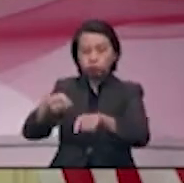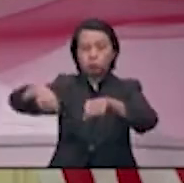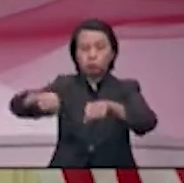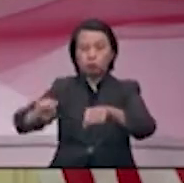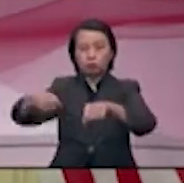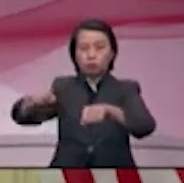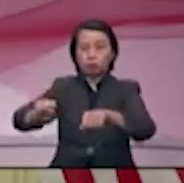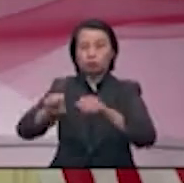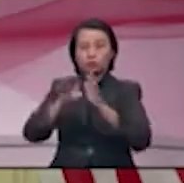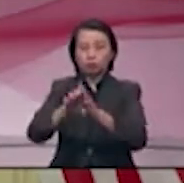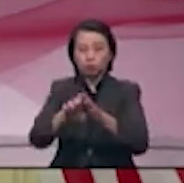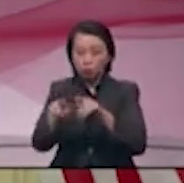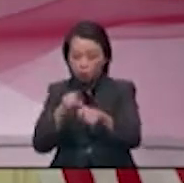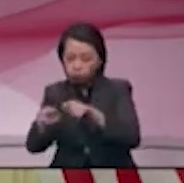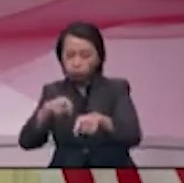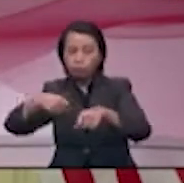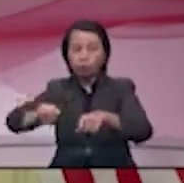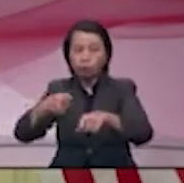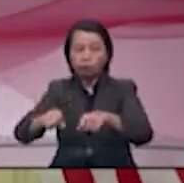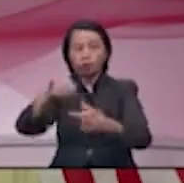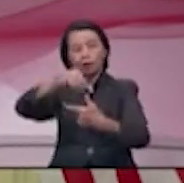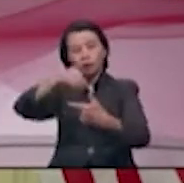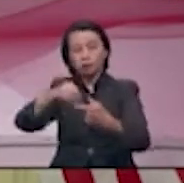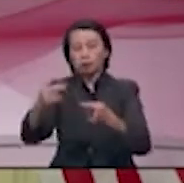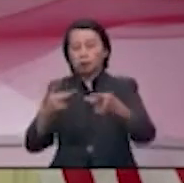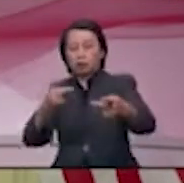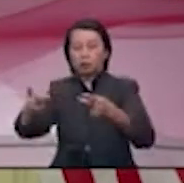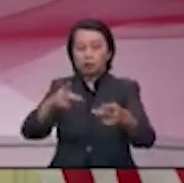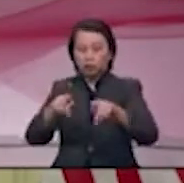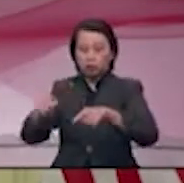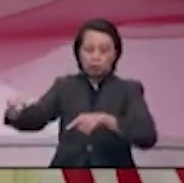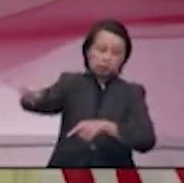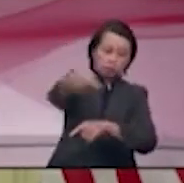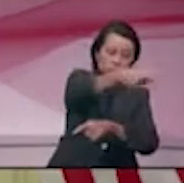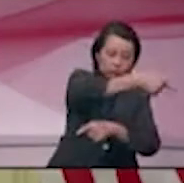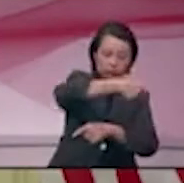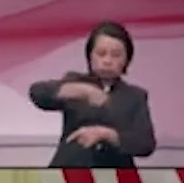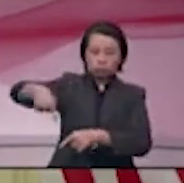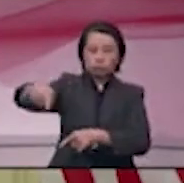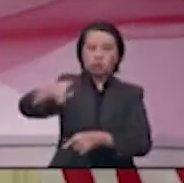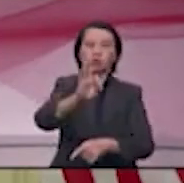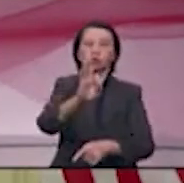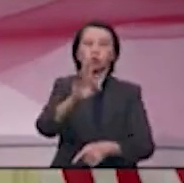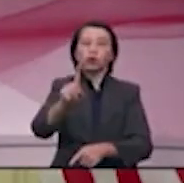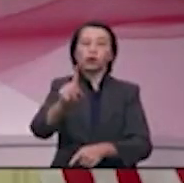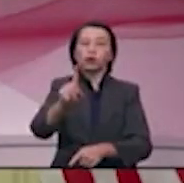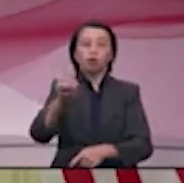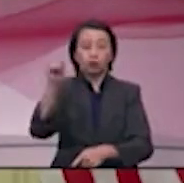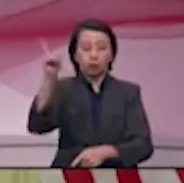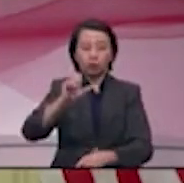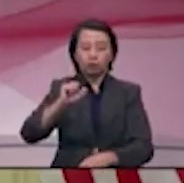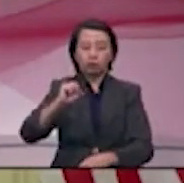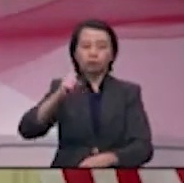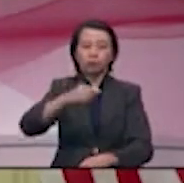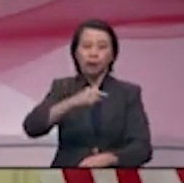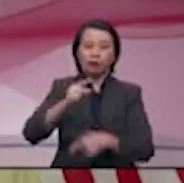seperti Lombok motochika dan kereta di l antarabangsa cupang seaspan